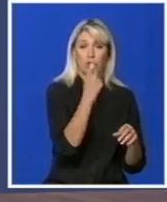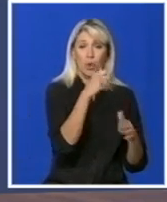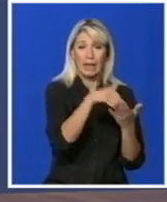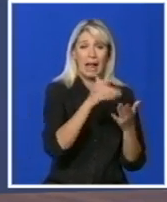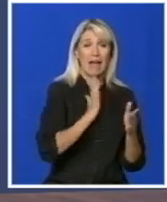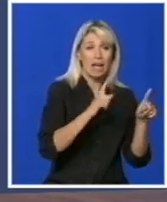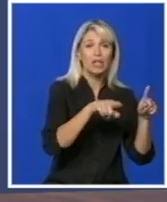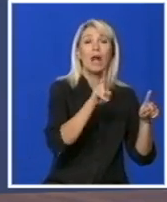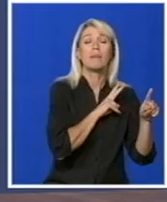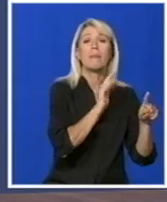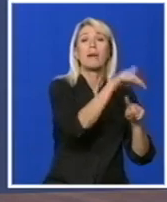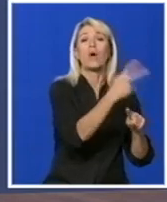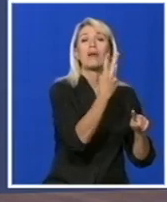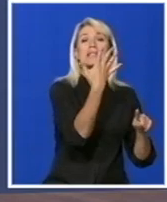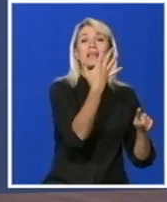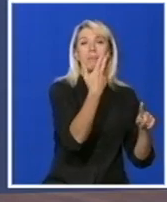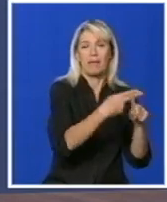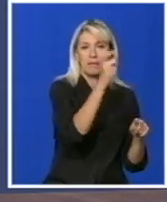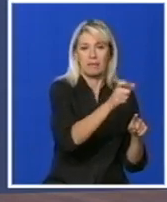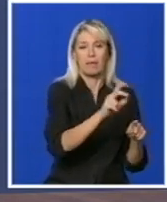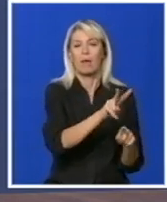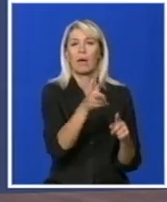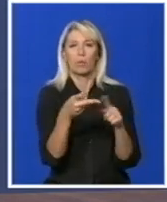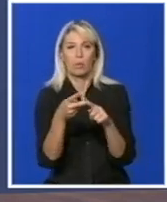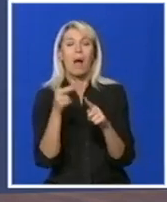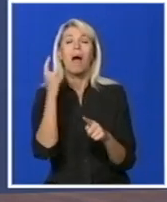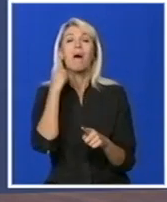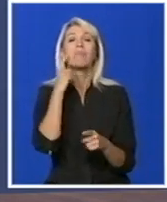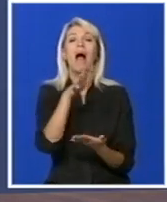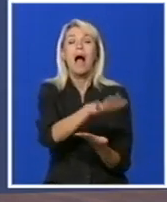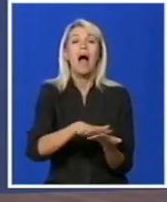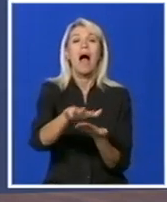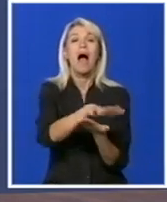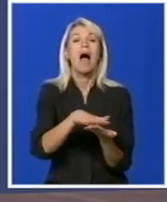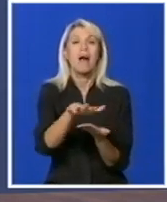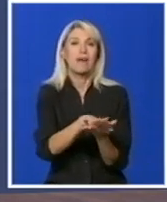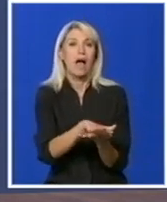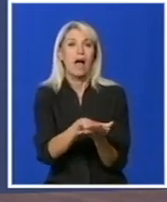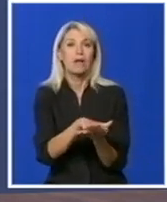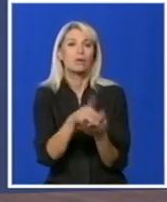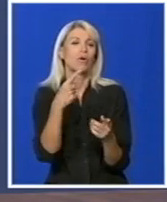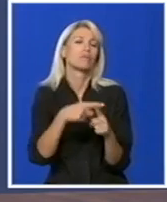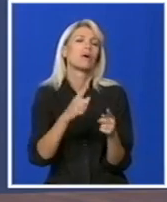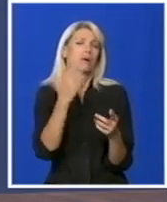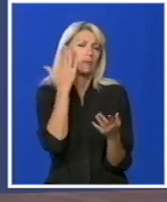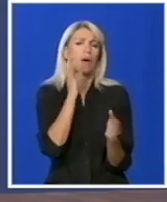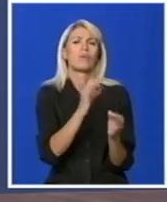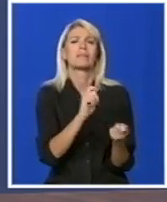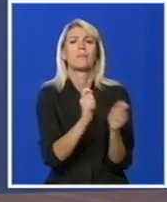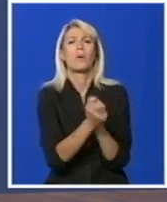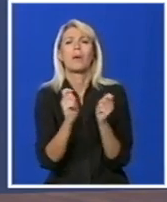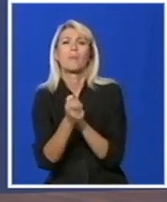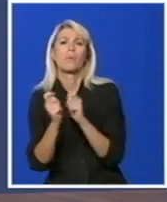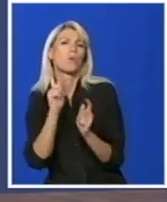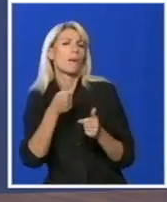100.000. Imamo plavu zonu koja znači ipak mora da se prati, tendencija se menja na nekoliko dana, na